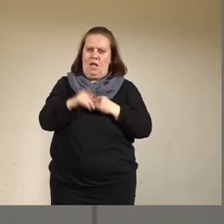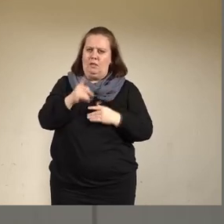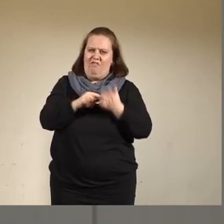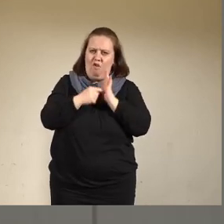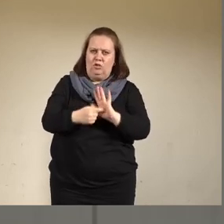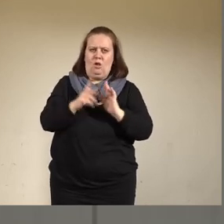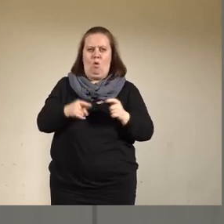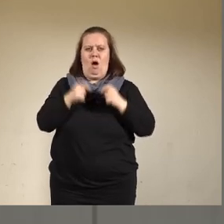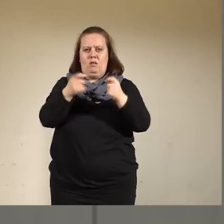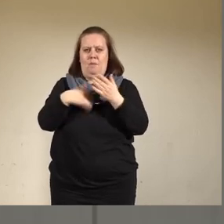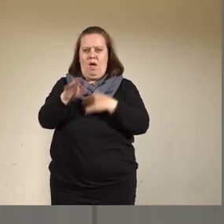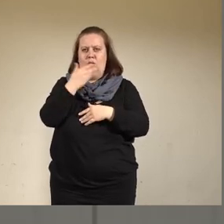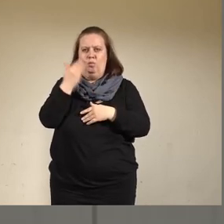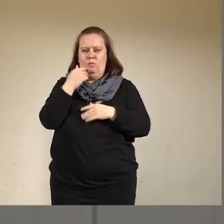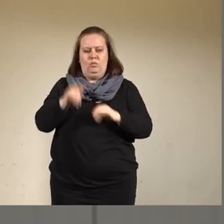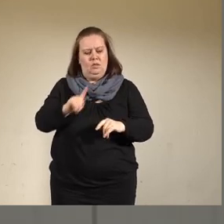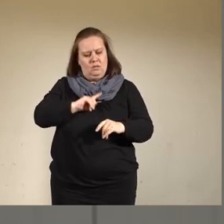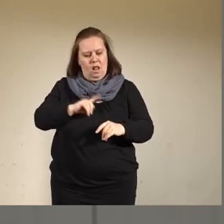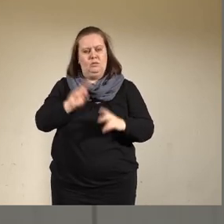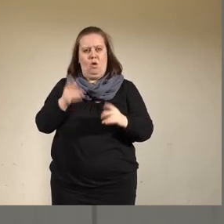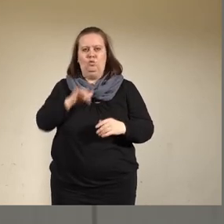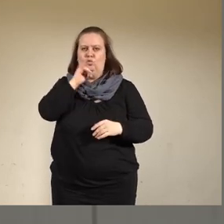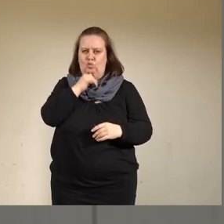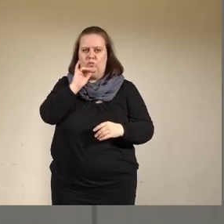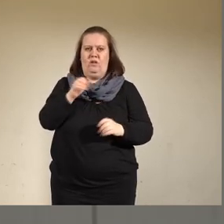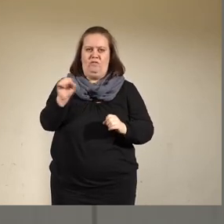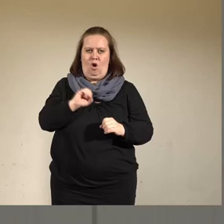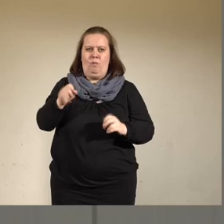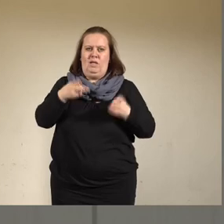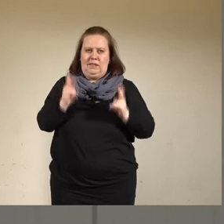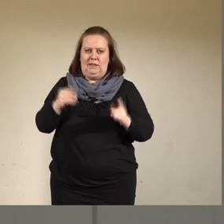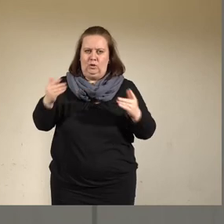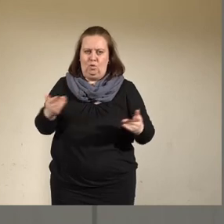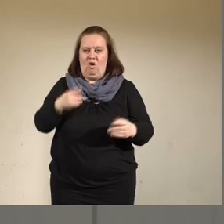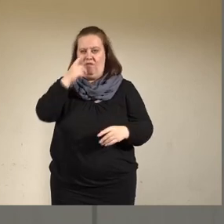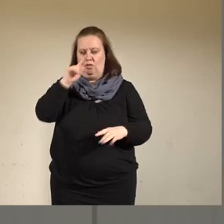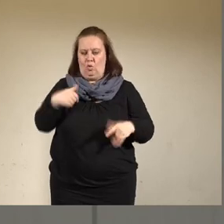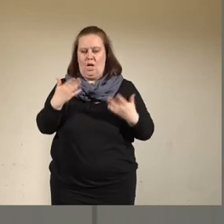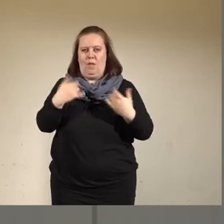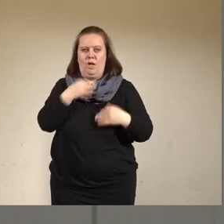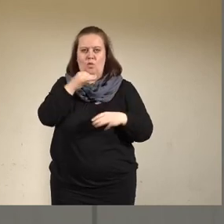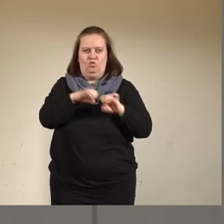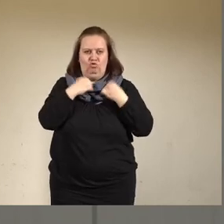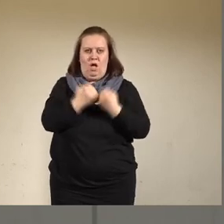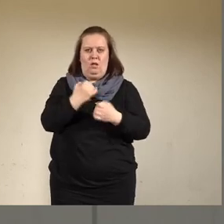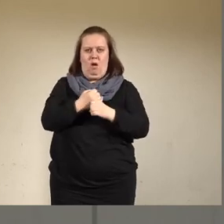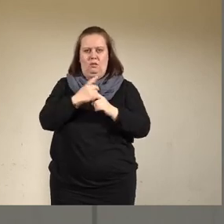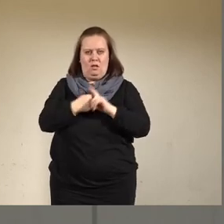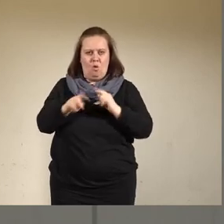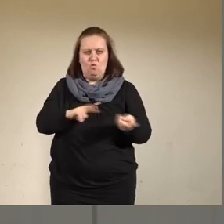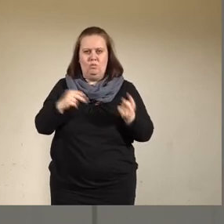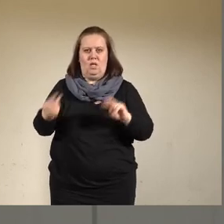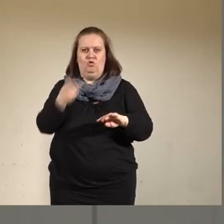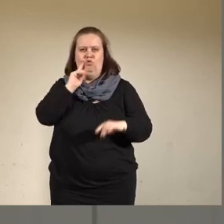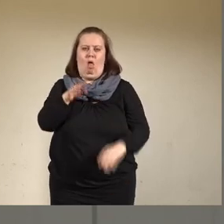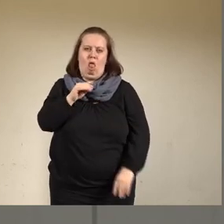auch wenn der Antrag keine Mehrheit bekommen hat, habe ich ihm ausdrücklich zugestimmt, weil es richtig ist, wenn ich den Klimanotstand schon hier mache, dann muss ich ihn auch umsetzen und nicht